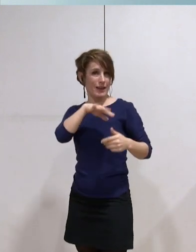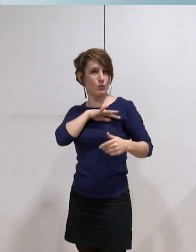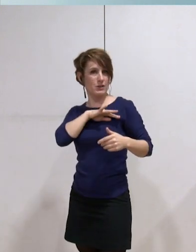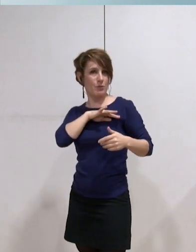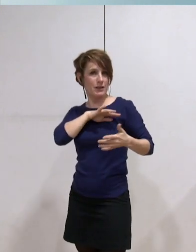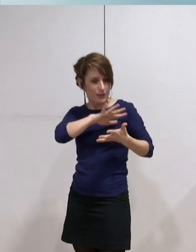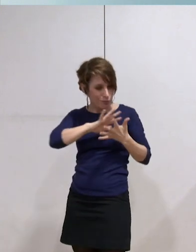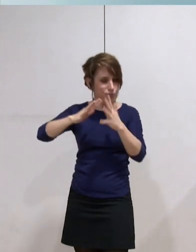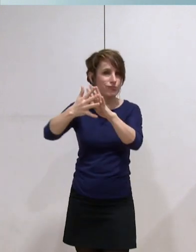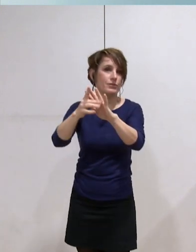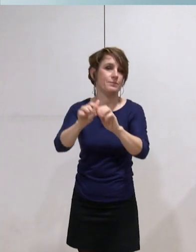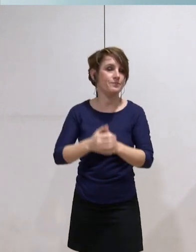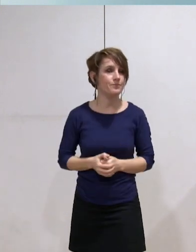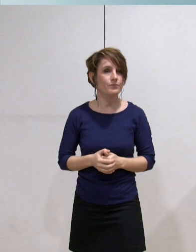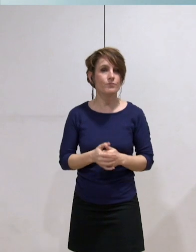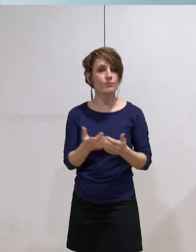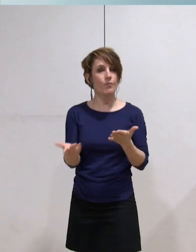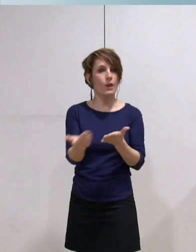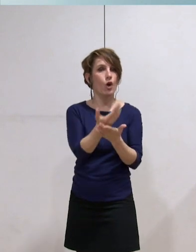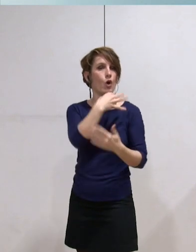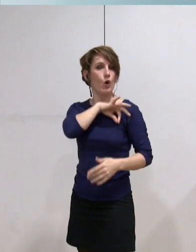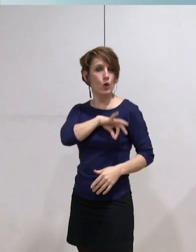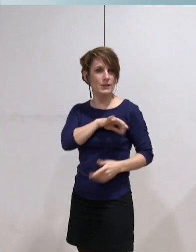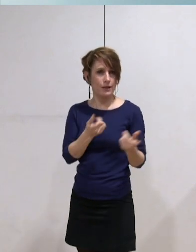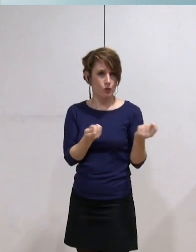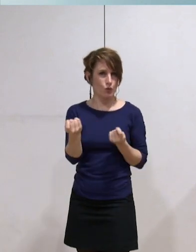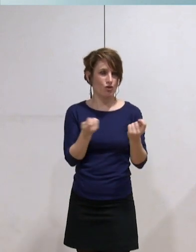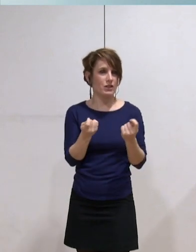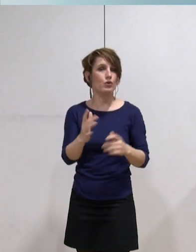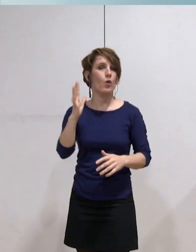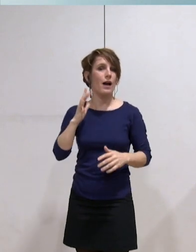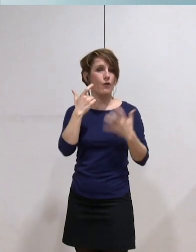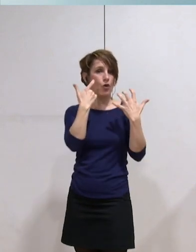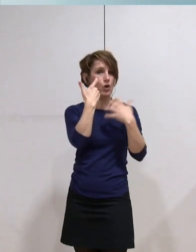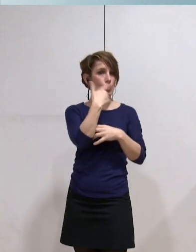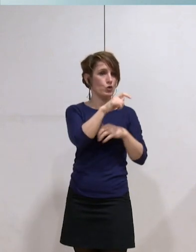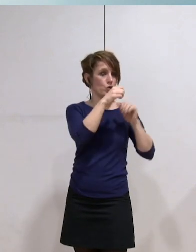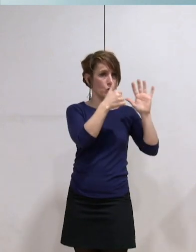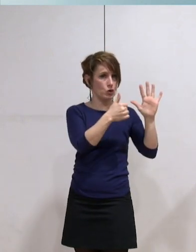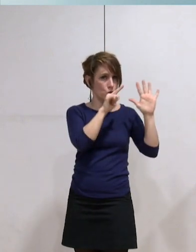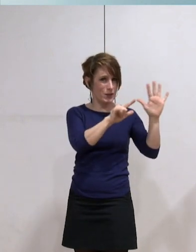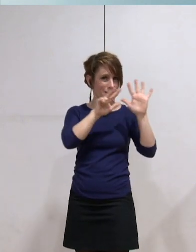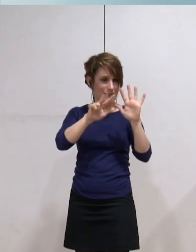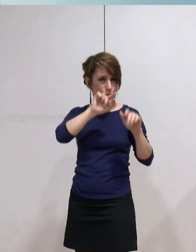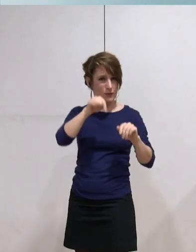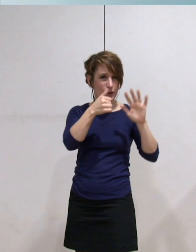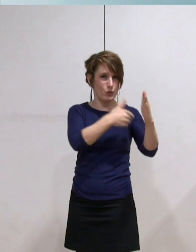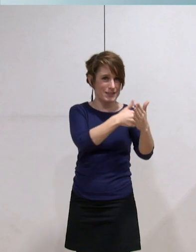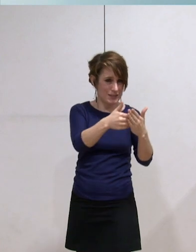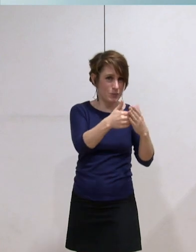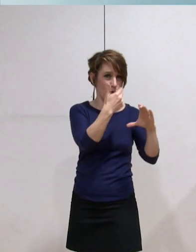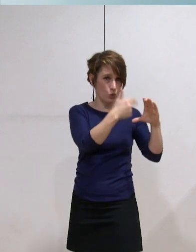périmètre les recettes de gestion passent ainsi de 278,6 million d'euros au BP